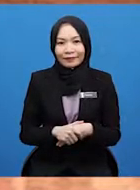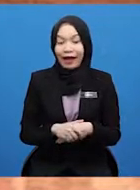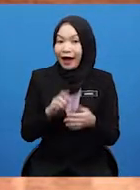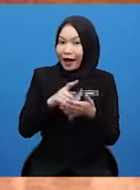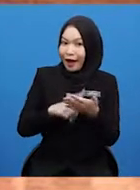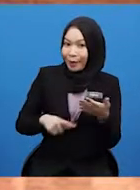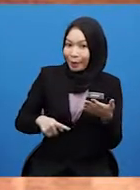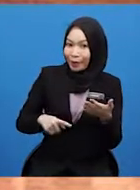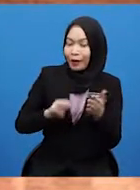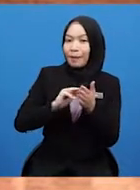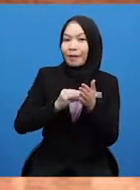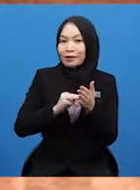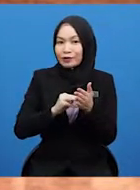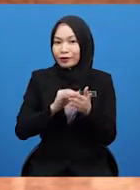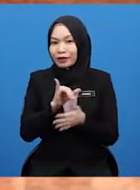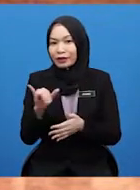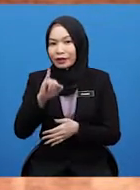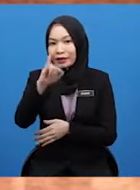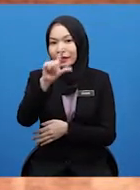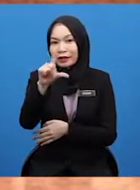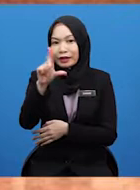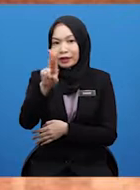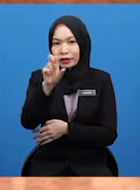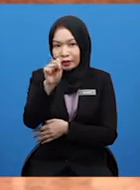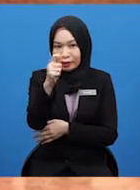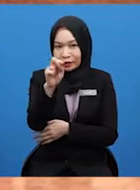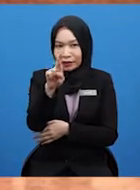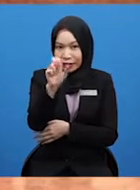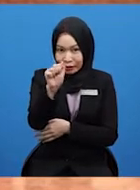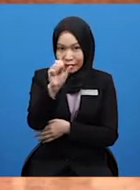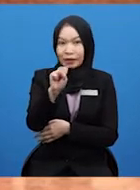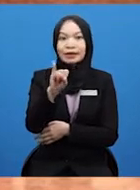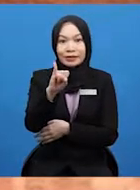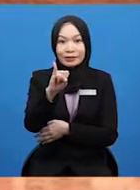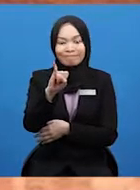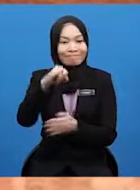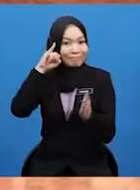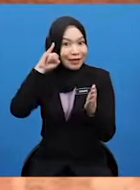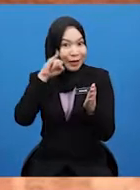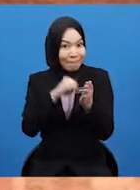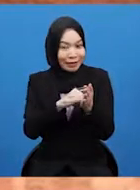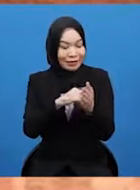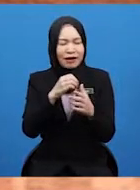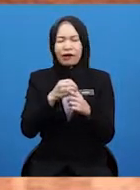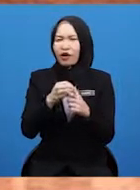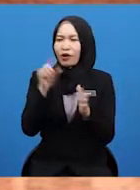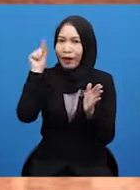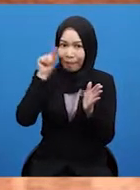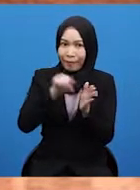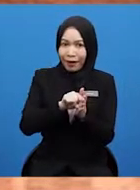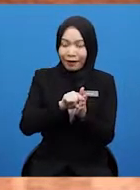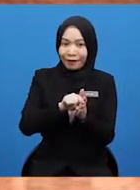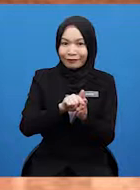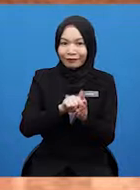Apa pula yang dimaksudkan dengan ilustrasi? Ilustrasi merupakan gambaran visual yang